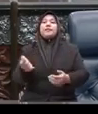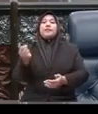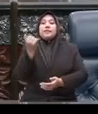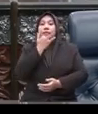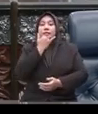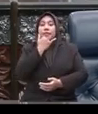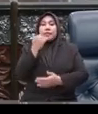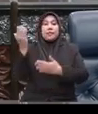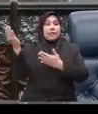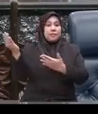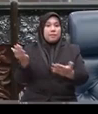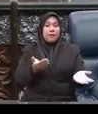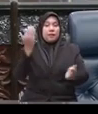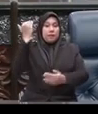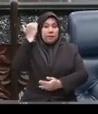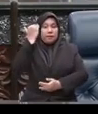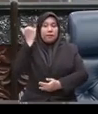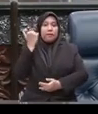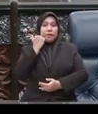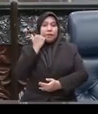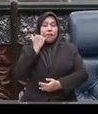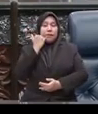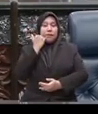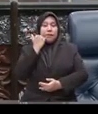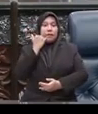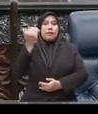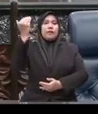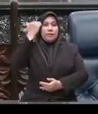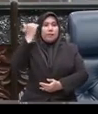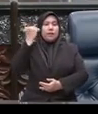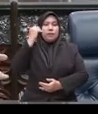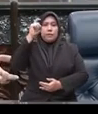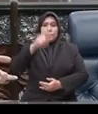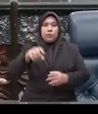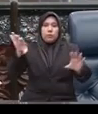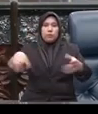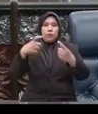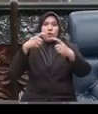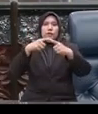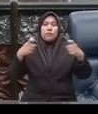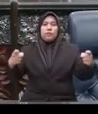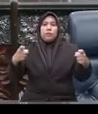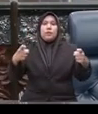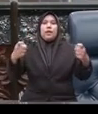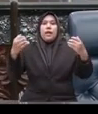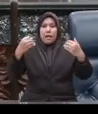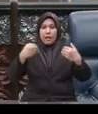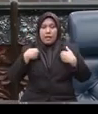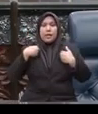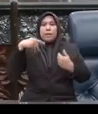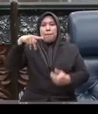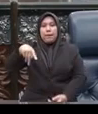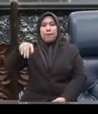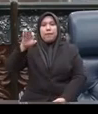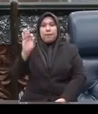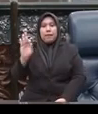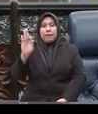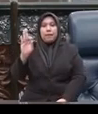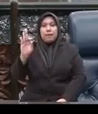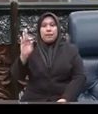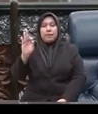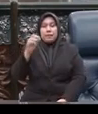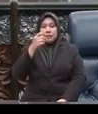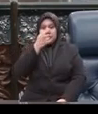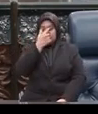akhirnya mahkamah yang keputusan ada Prima fasih apa yang masalah itu kita